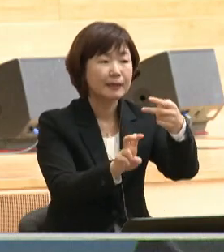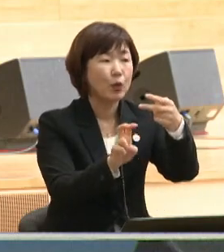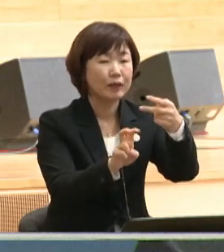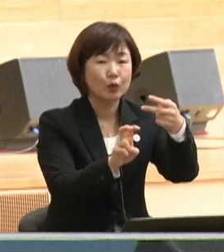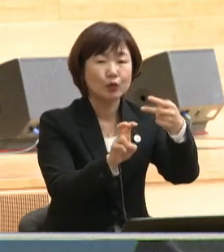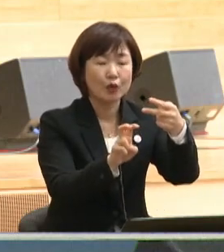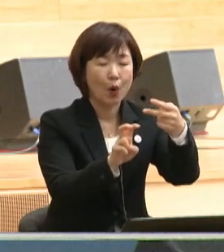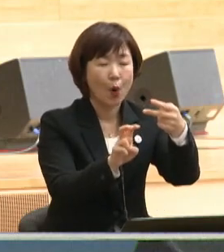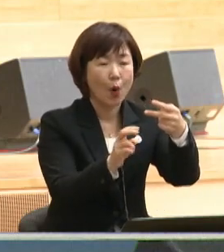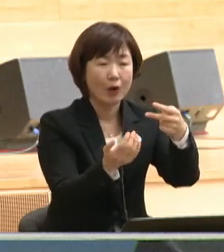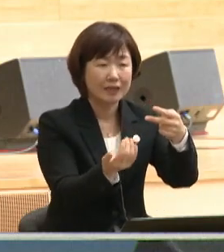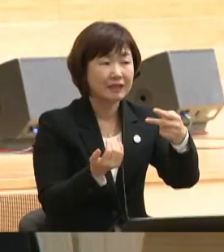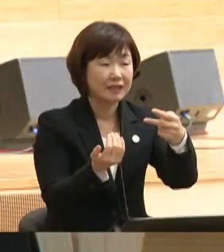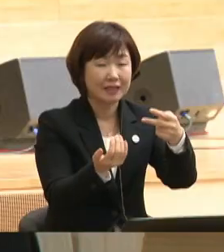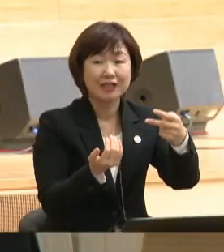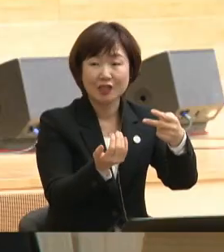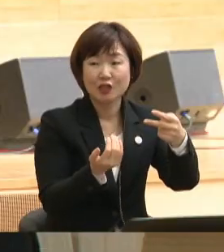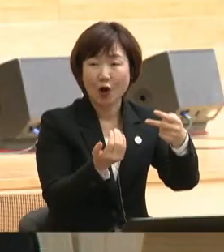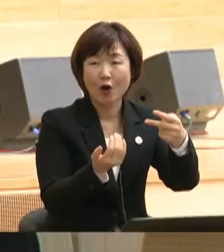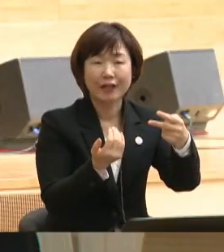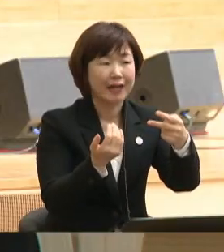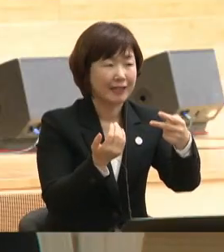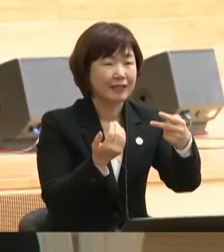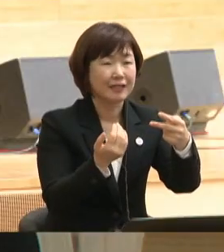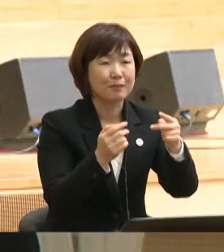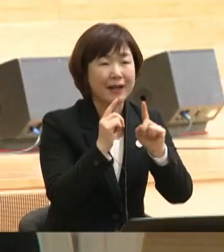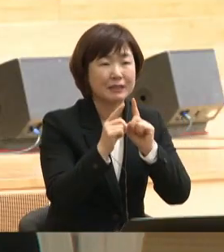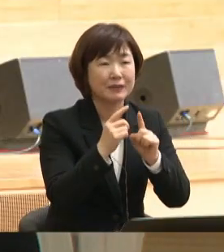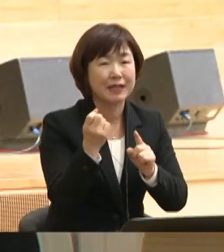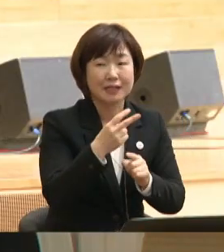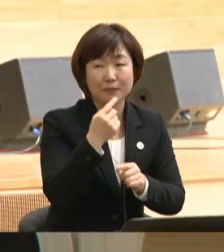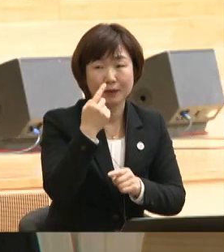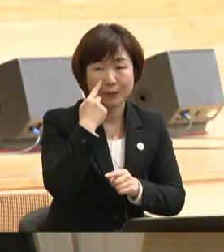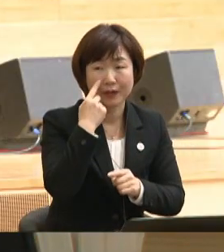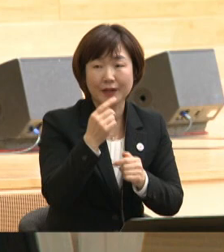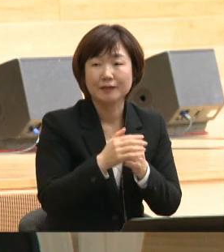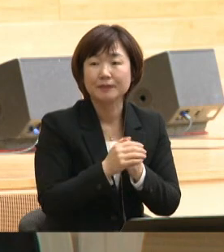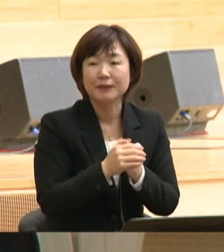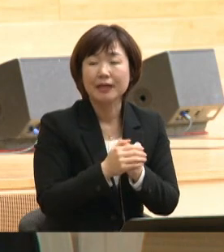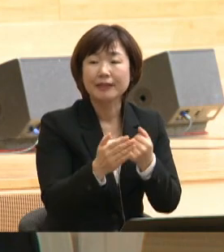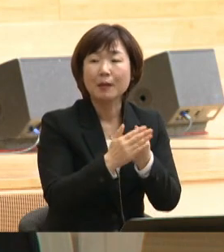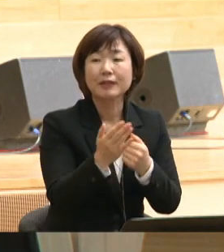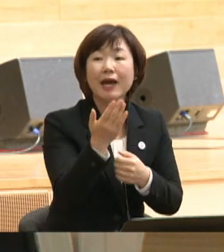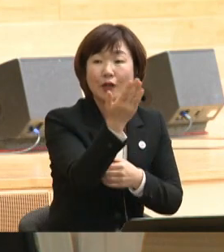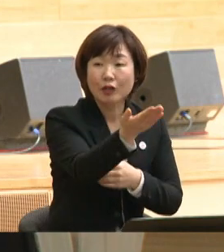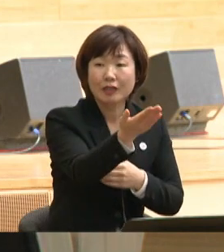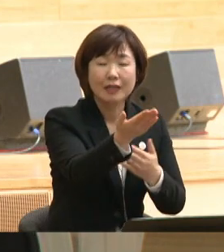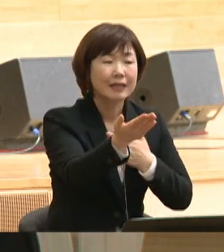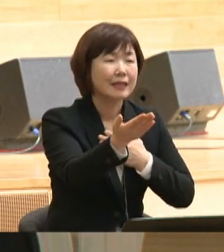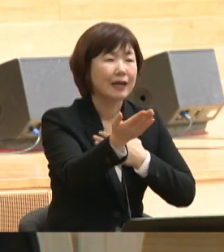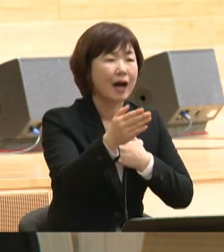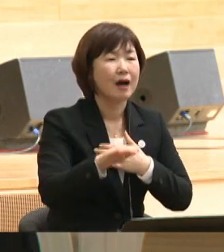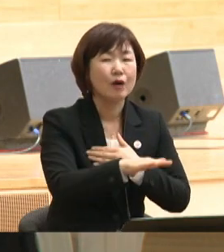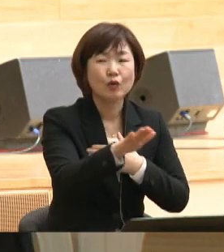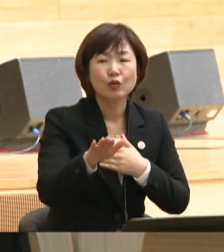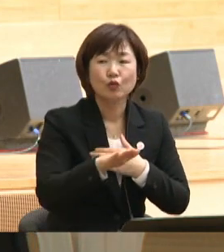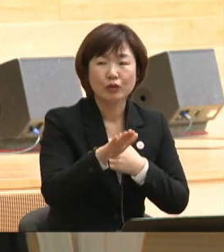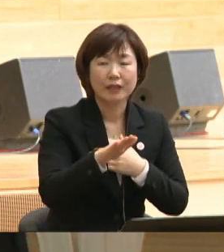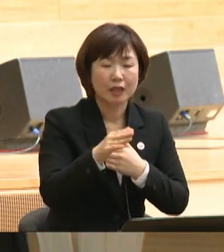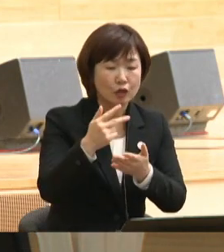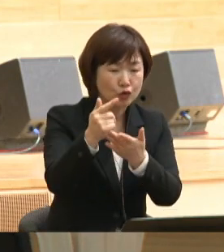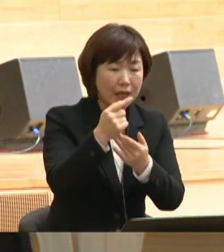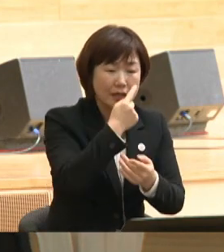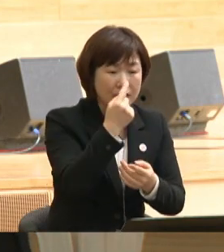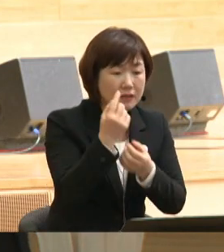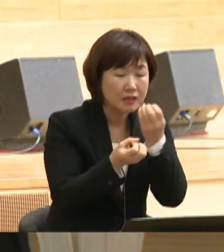기록되어진이 고난과 관련된 구절을 찾아보면 다음과 같습니다 그러므로 너는 내가 우리 주를 증언함과